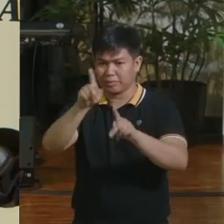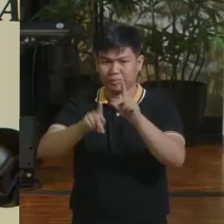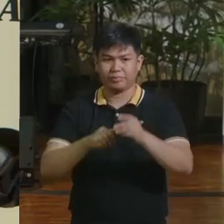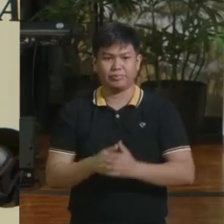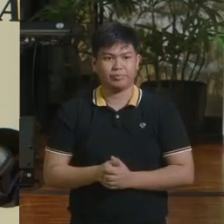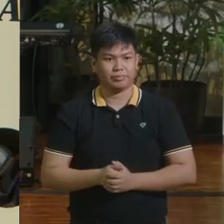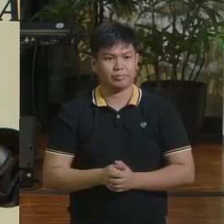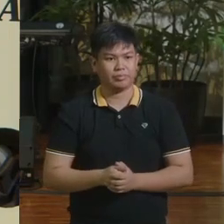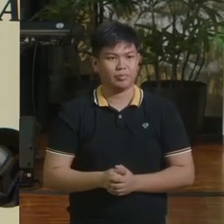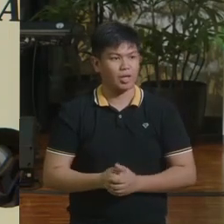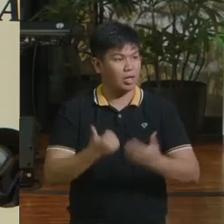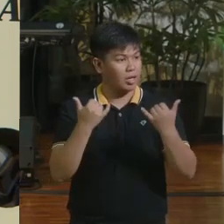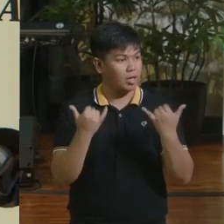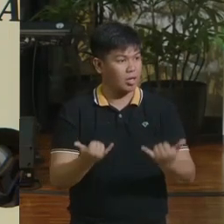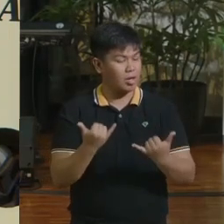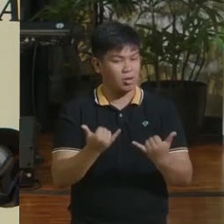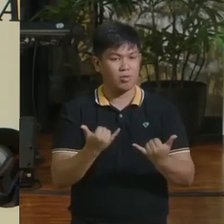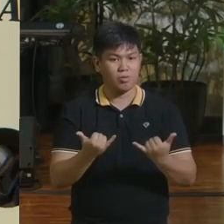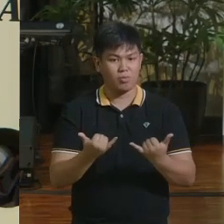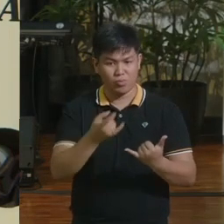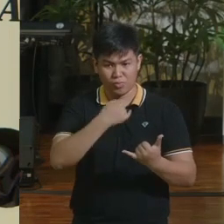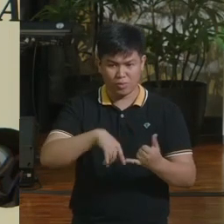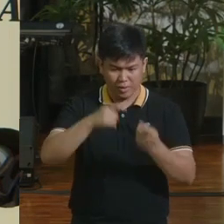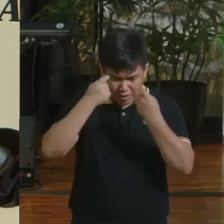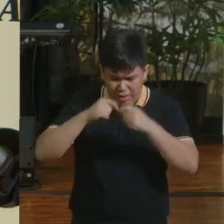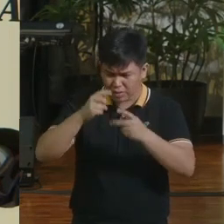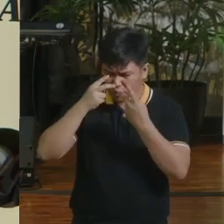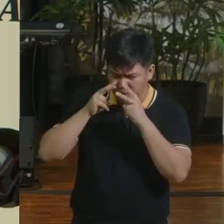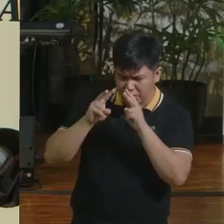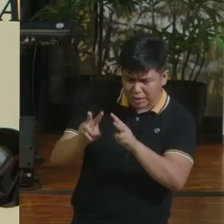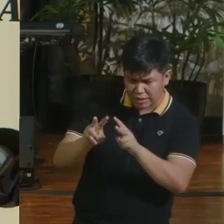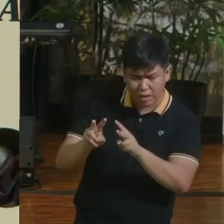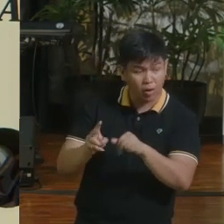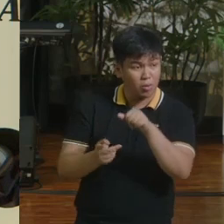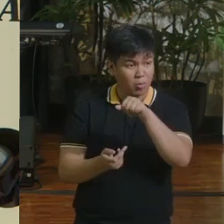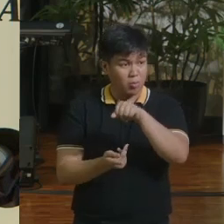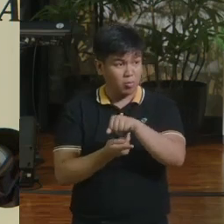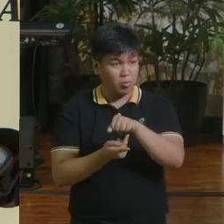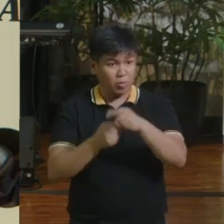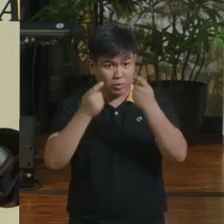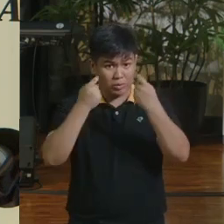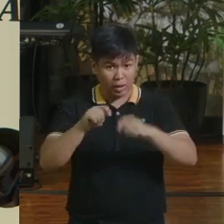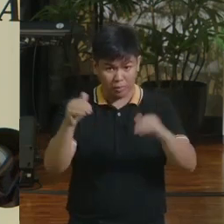pwede nating i-translate na